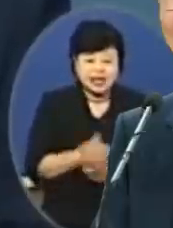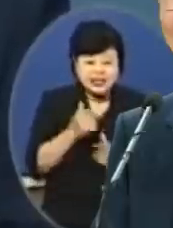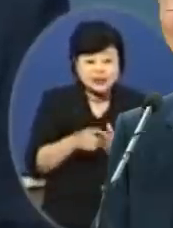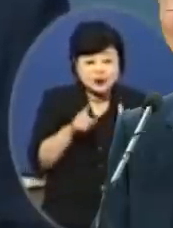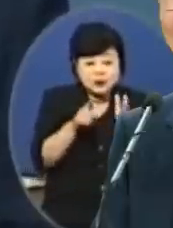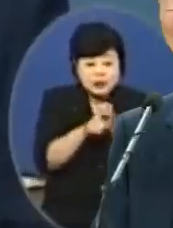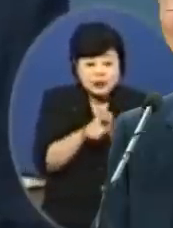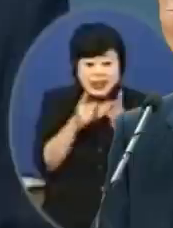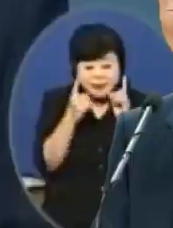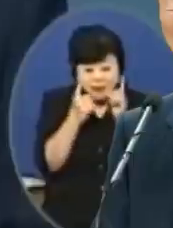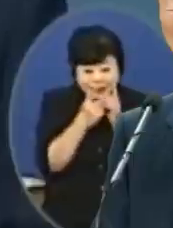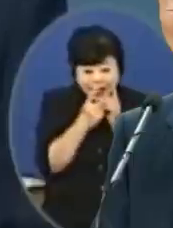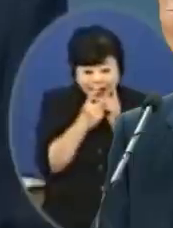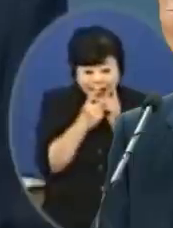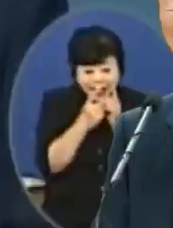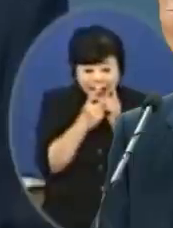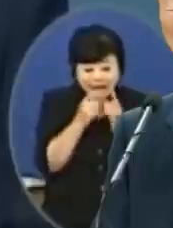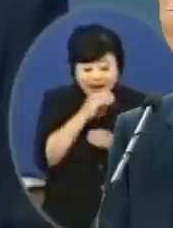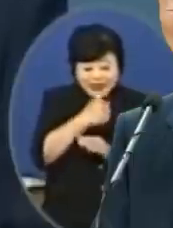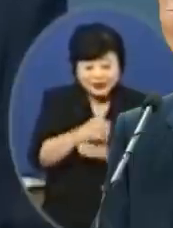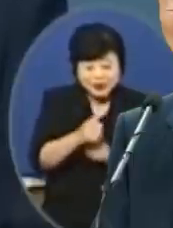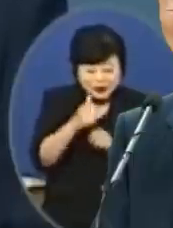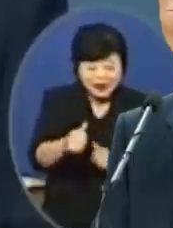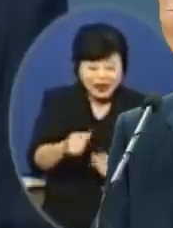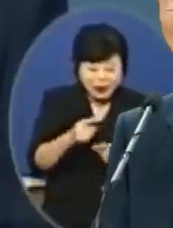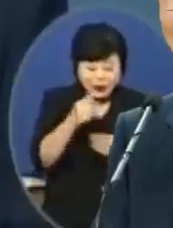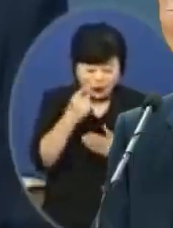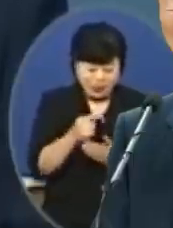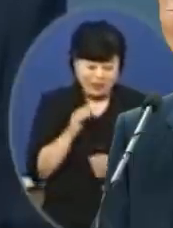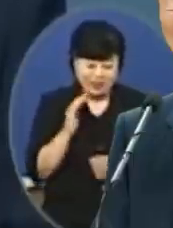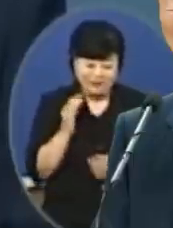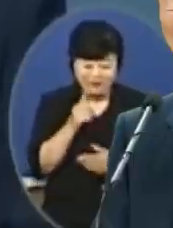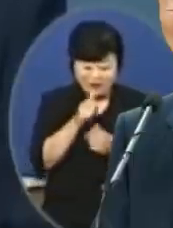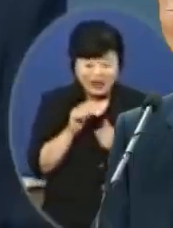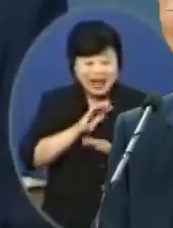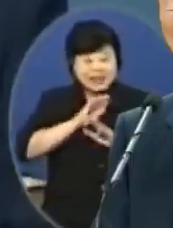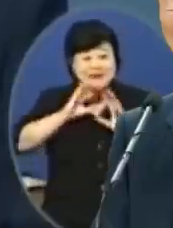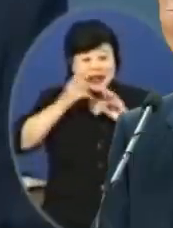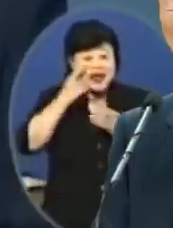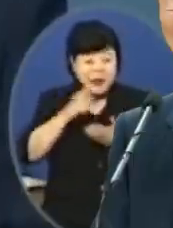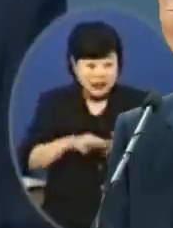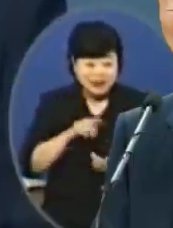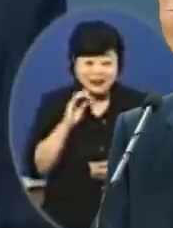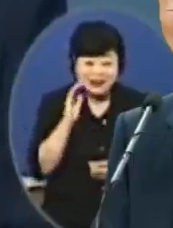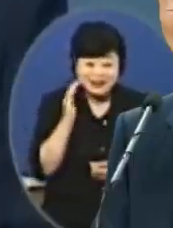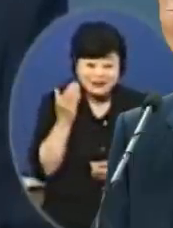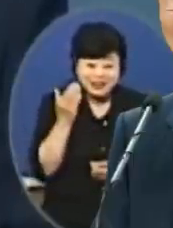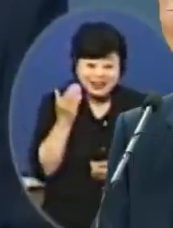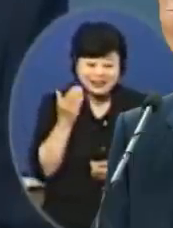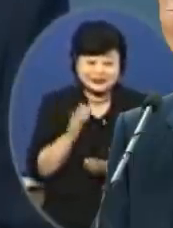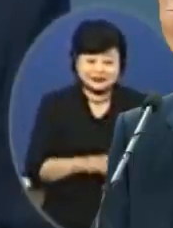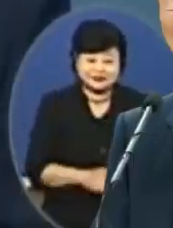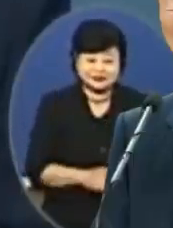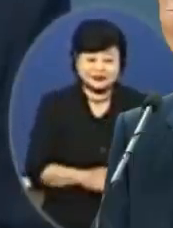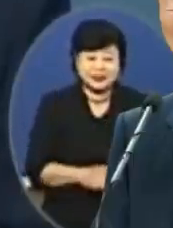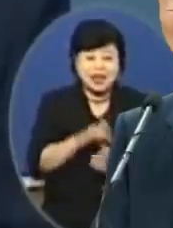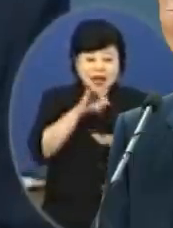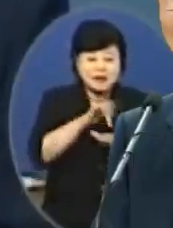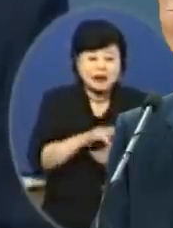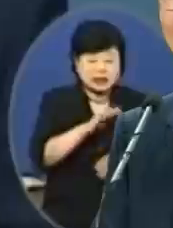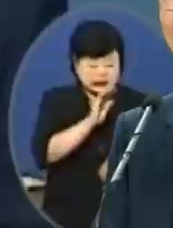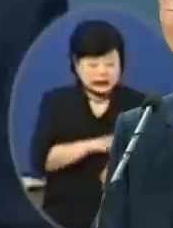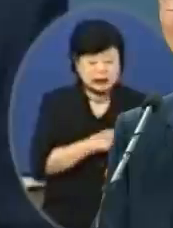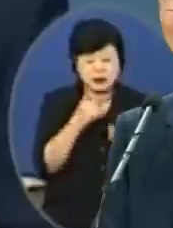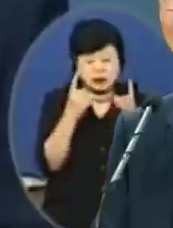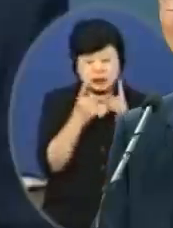믿는 사람을 만나야 그리스도를 따라서 교회를 나오게 되고 하늘나라를 발견하게 되는 것입니다. 마귀와